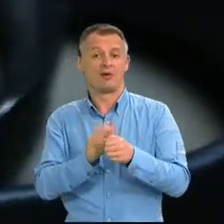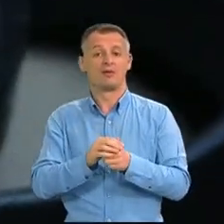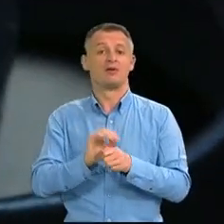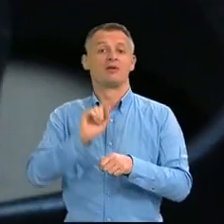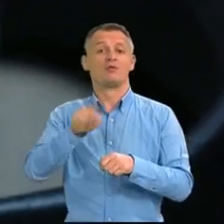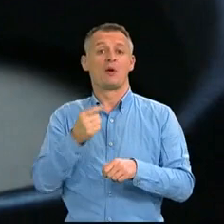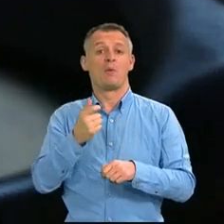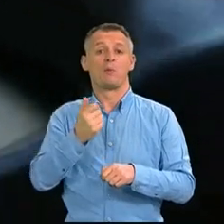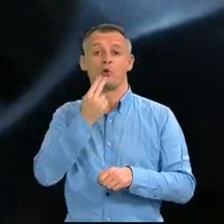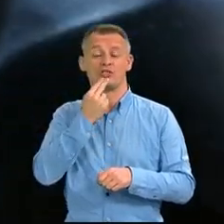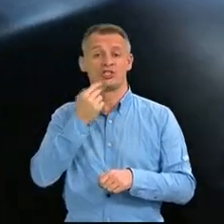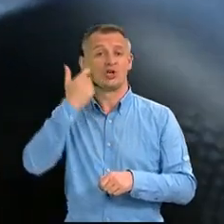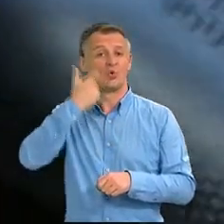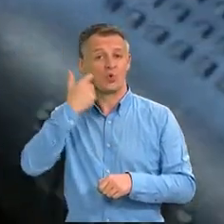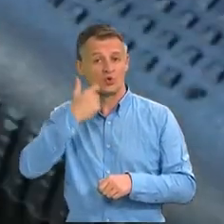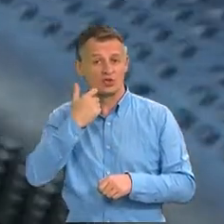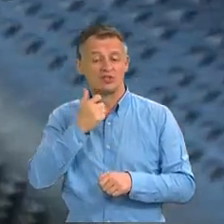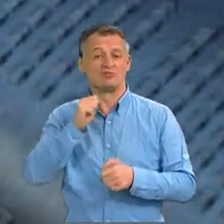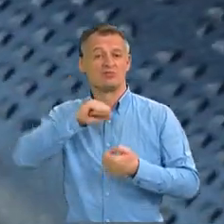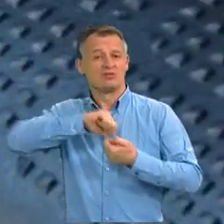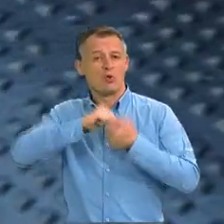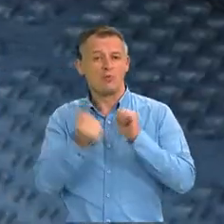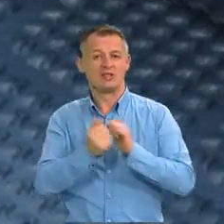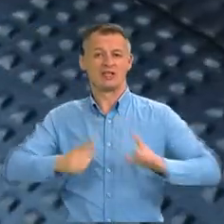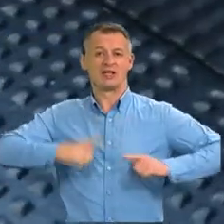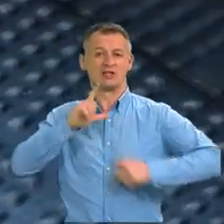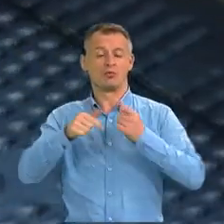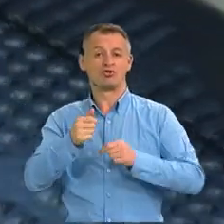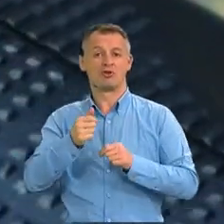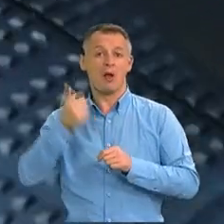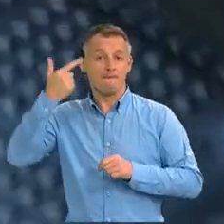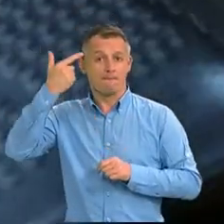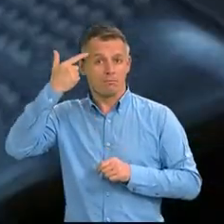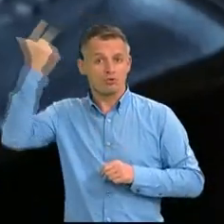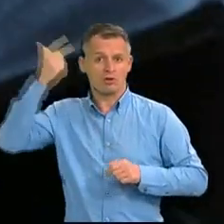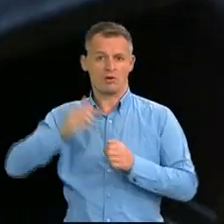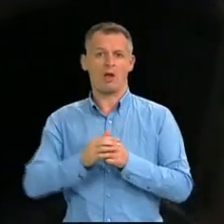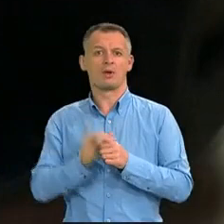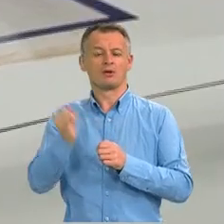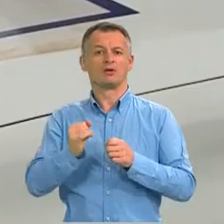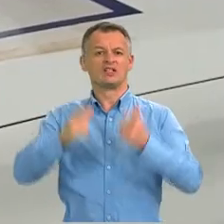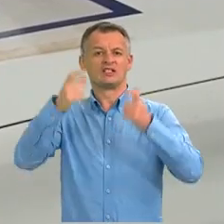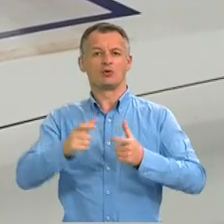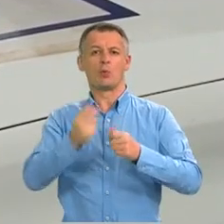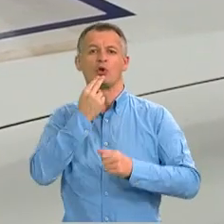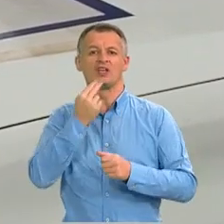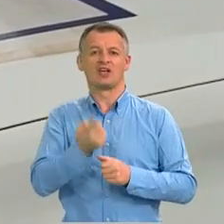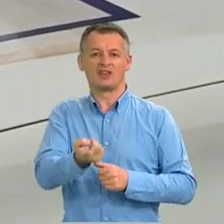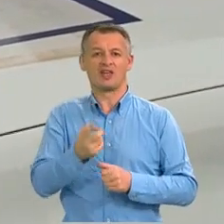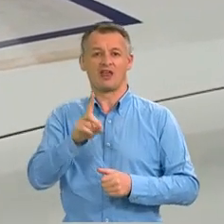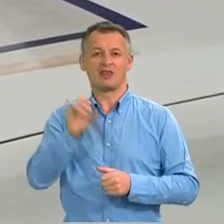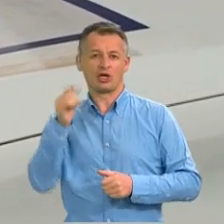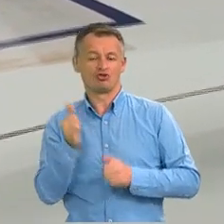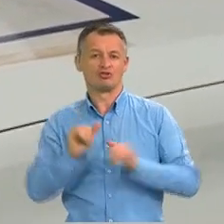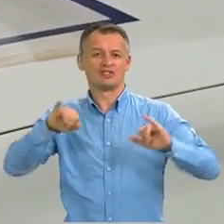polițist din județul Cluj se zbate acum între viață și moarte după ce s-a împușcat în cap în sediul poliției din Dej. Incidentul șocant a avut loc